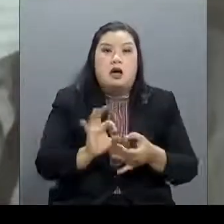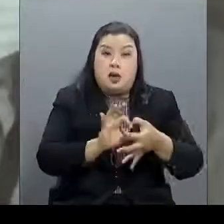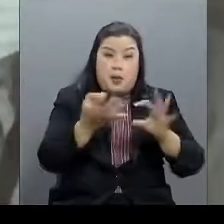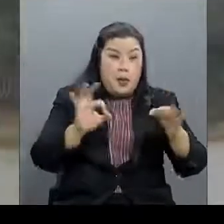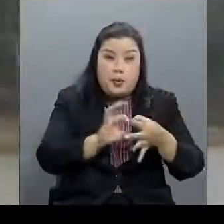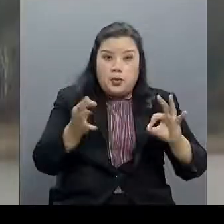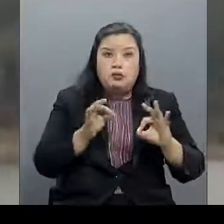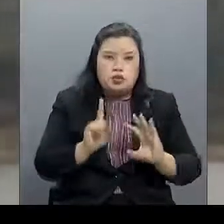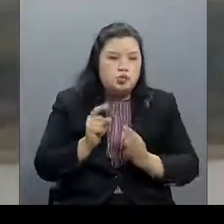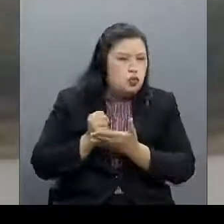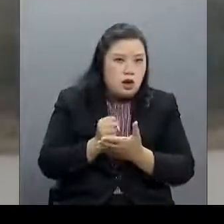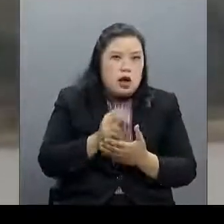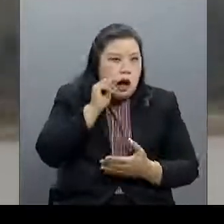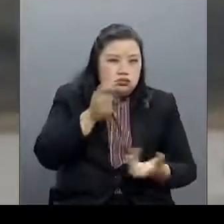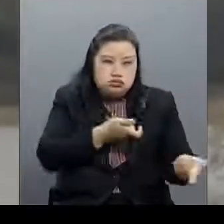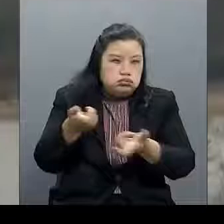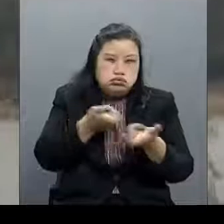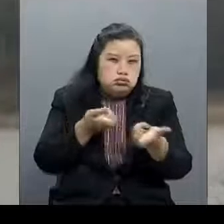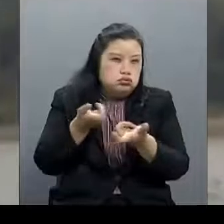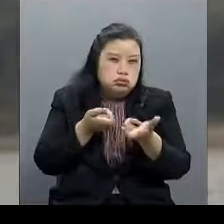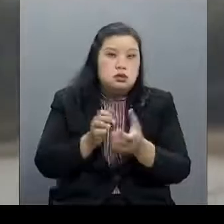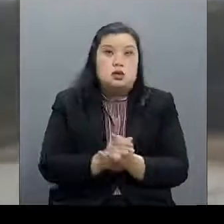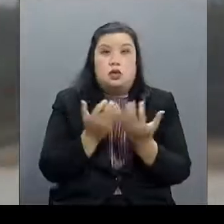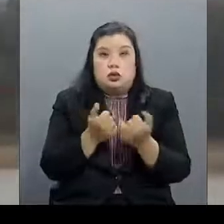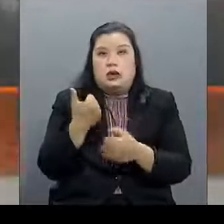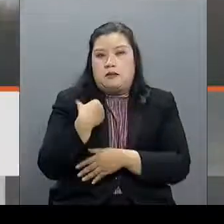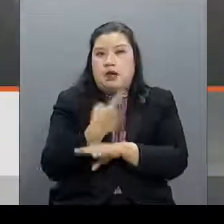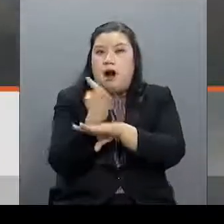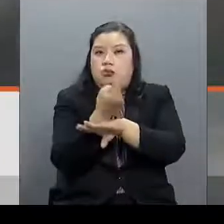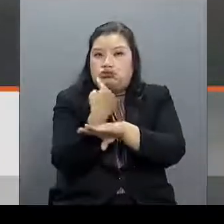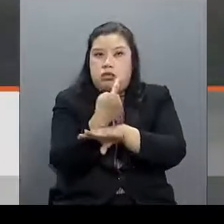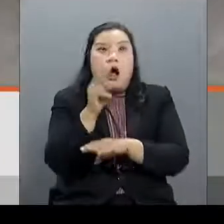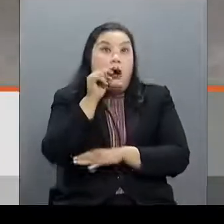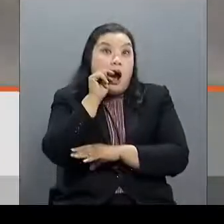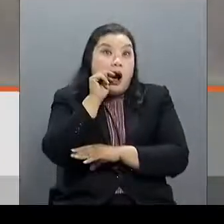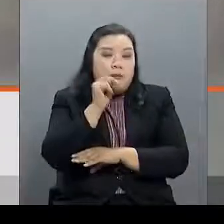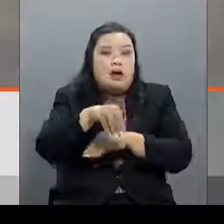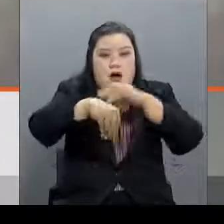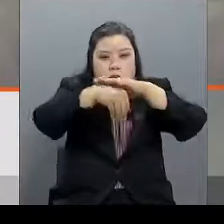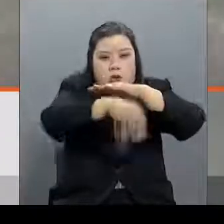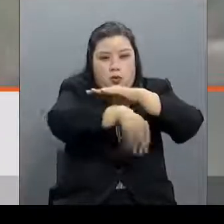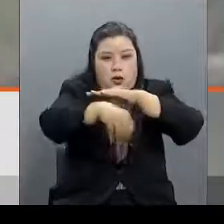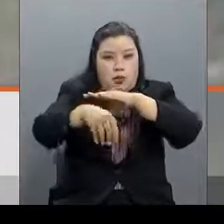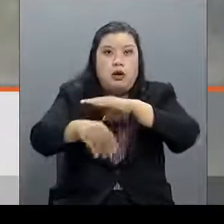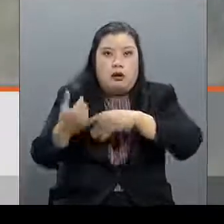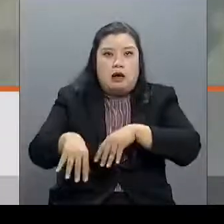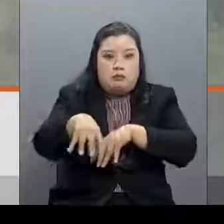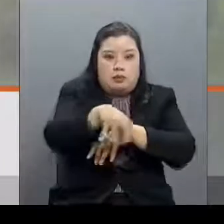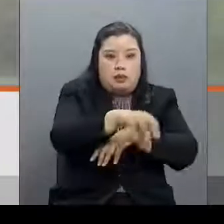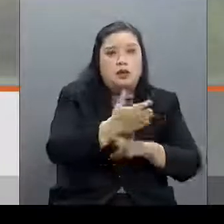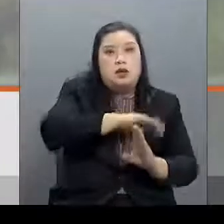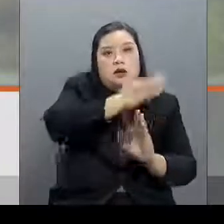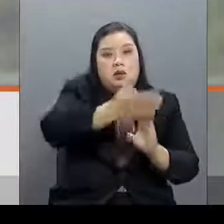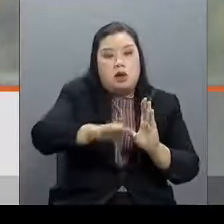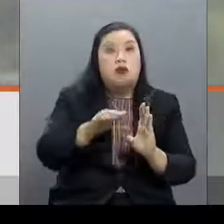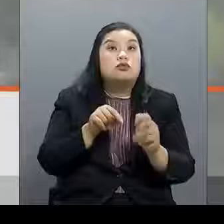่างต่อเนื่องค่ะจากนาที่ยัคงใช้ Helicopter บันทุกน้ำเข้าไปดับไฟปาที่เกิดขึ้น 2 จุบนผู้เขาสูงชัน